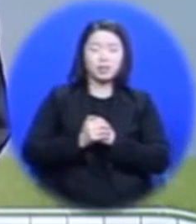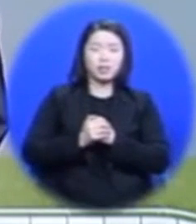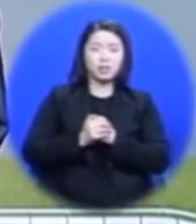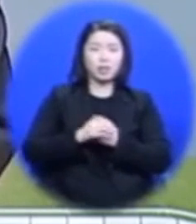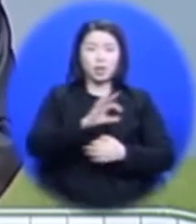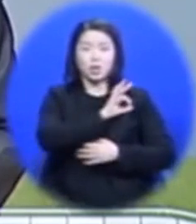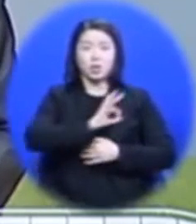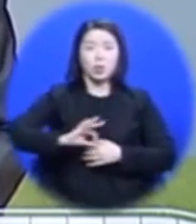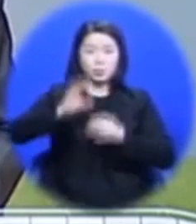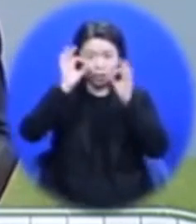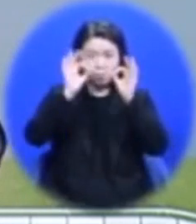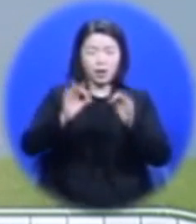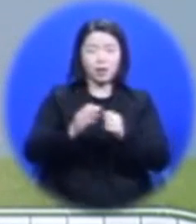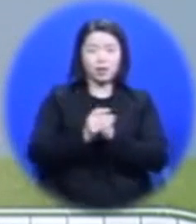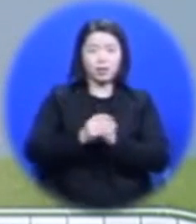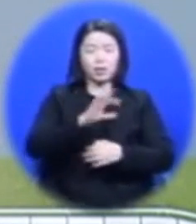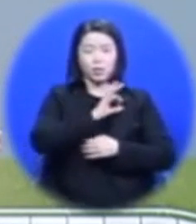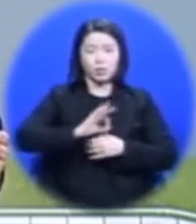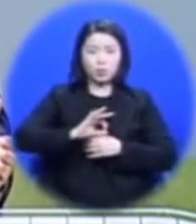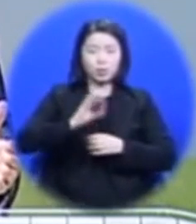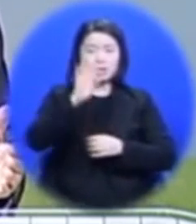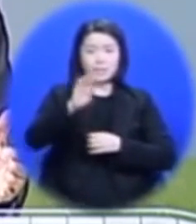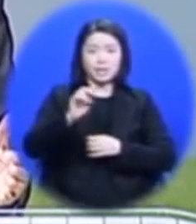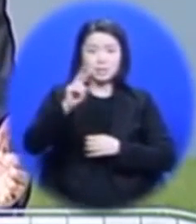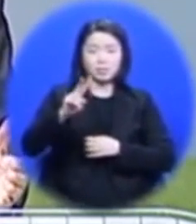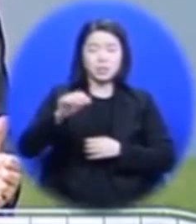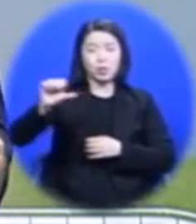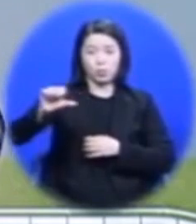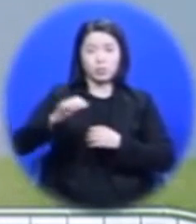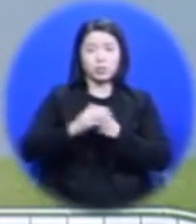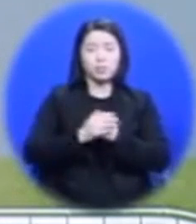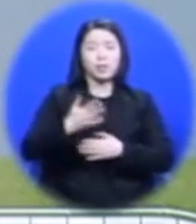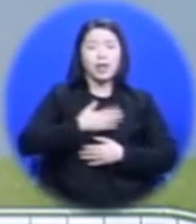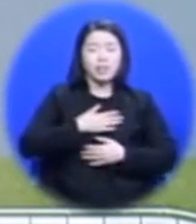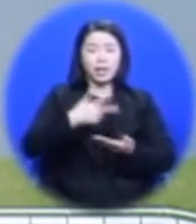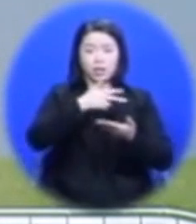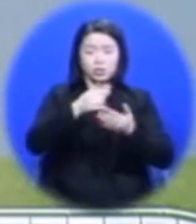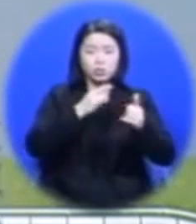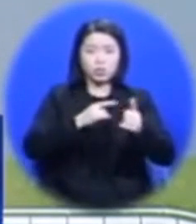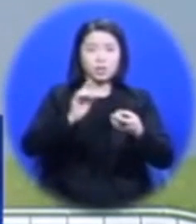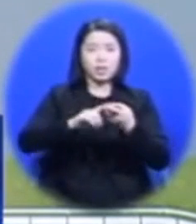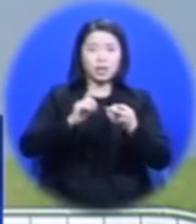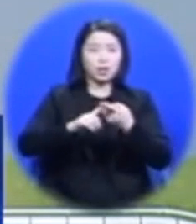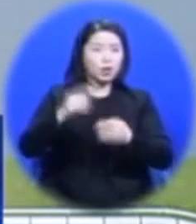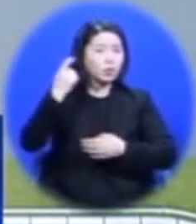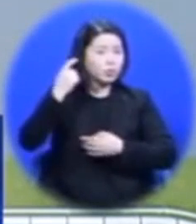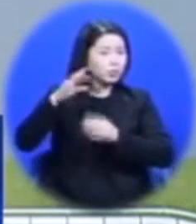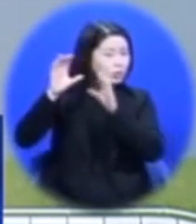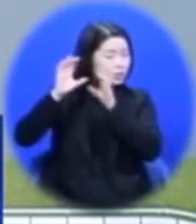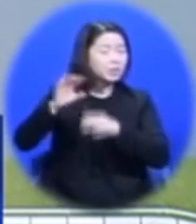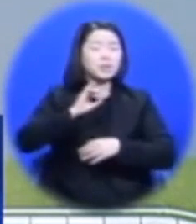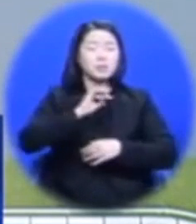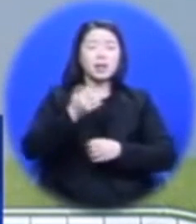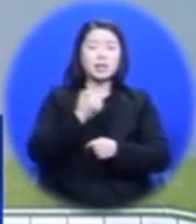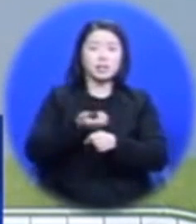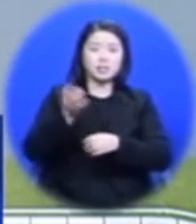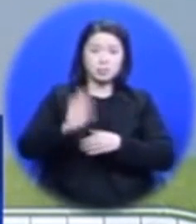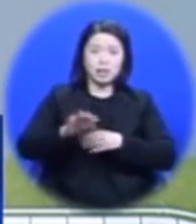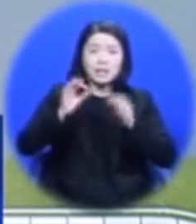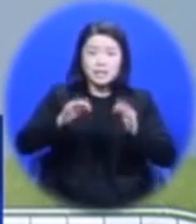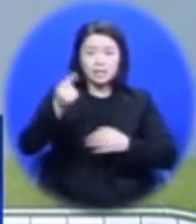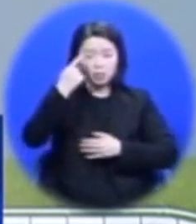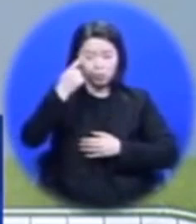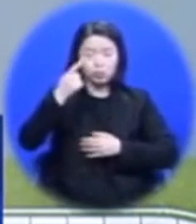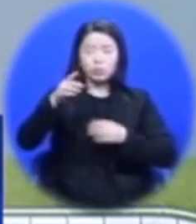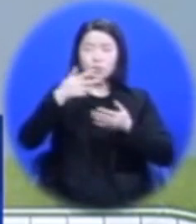욥기를 보세요. 욥기 42장 5절에 내가 주께 대하여 귀로 듣기만 하였사오나 이제는 눈으로